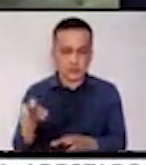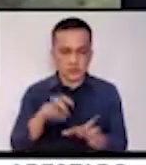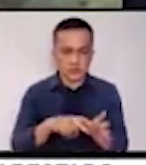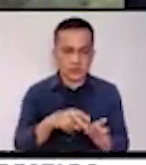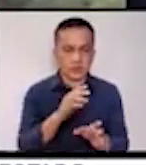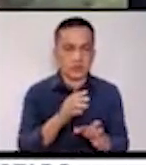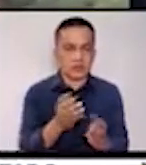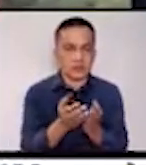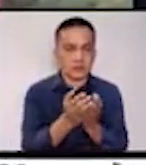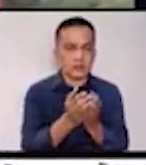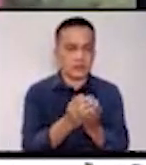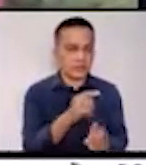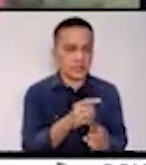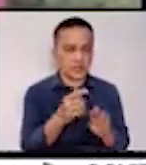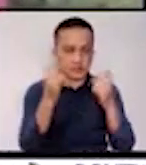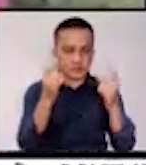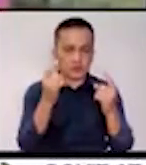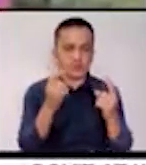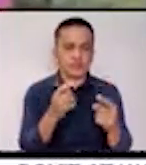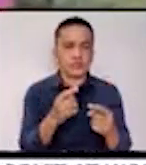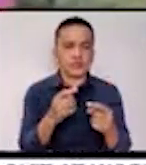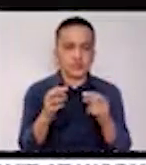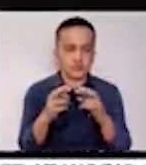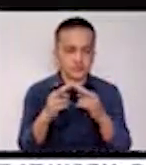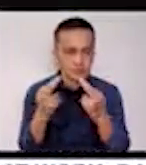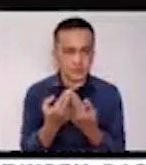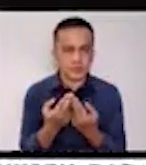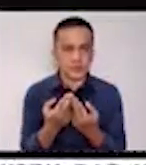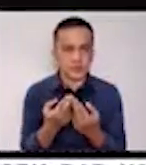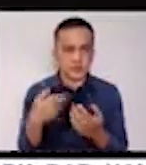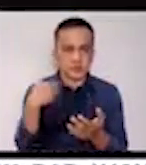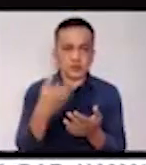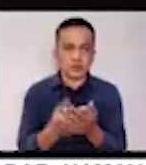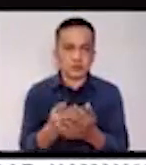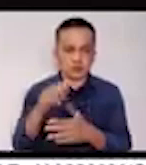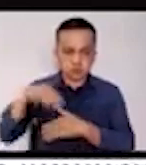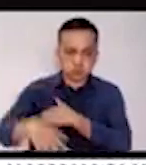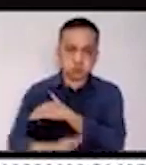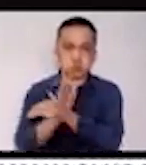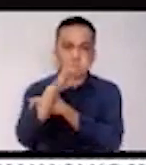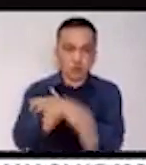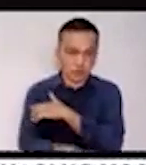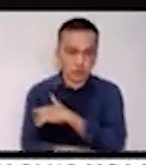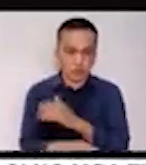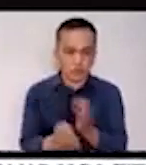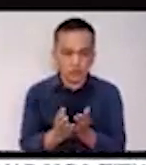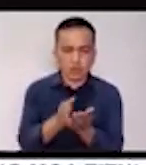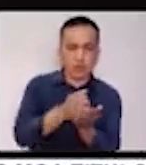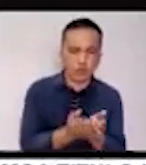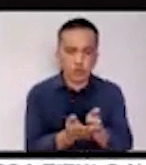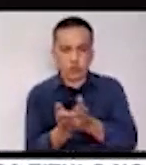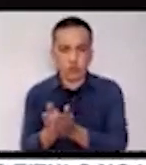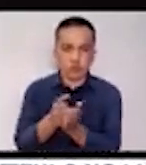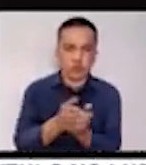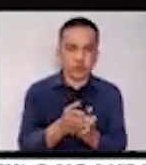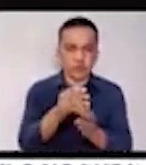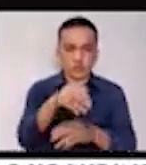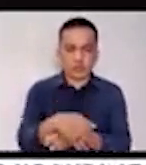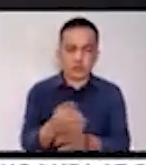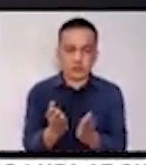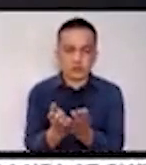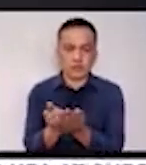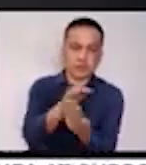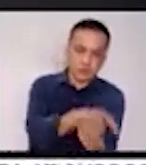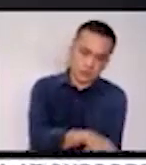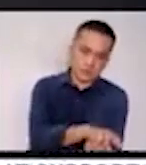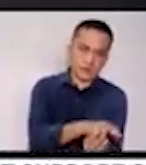ng kanilang anak o kaanak. Posibleng inabutan sila ng malalakas na alon habang pumapalaot sa gabi, kaya natumba ang sinasakyang